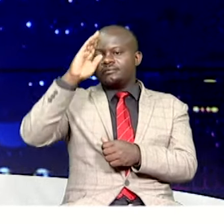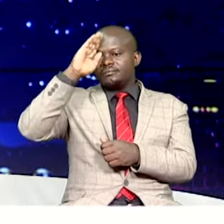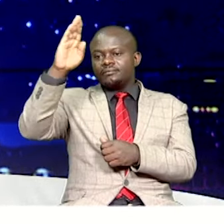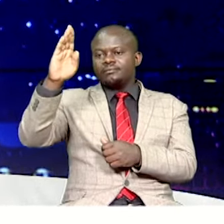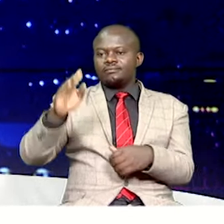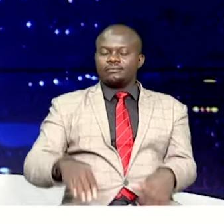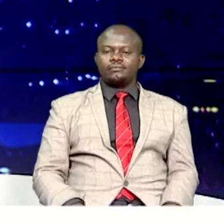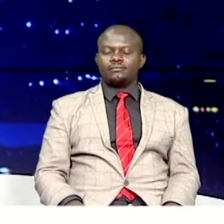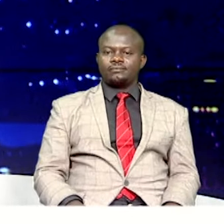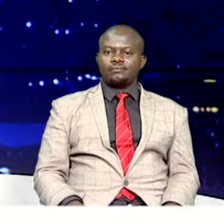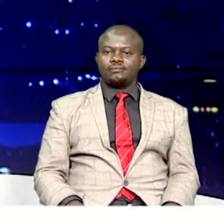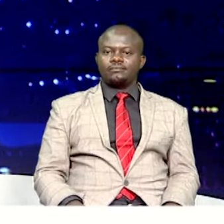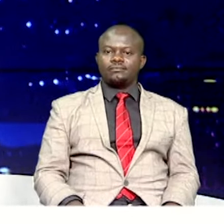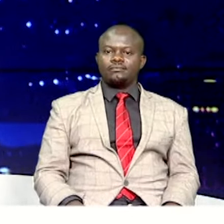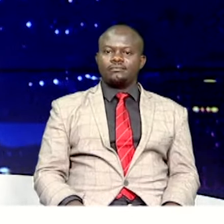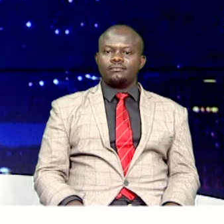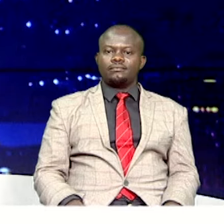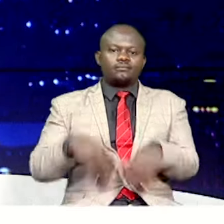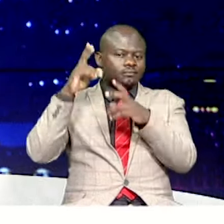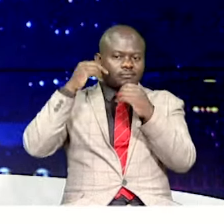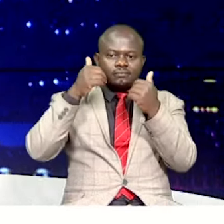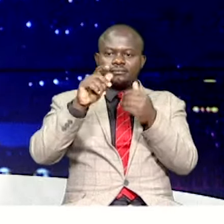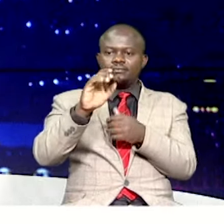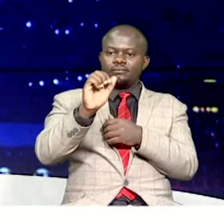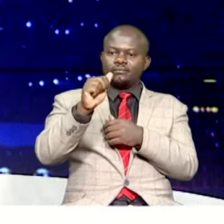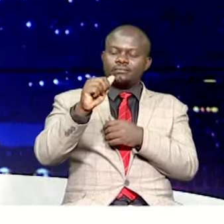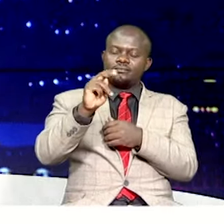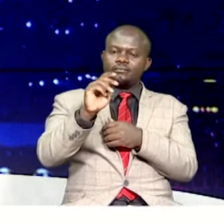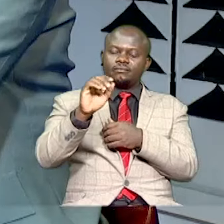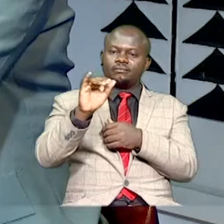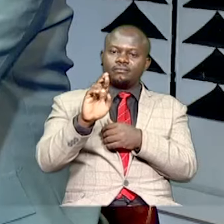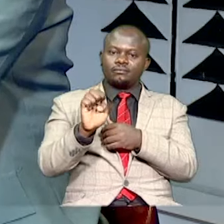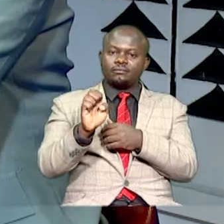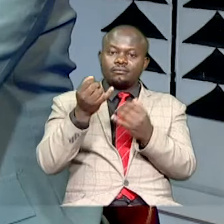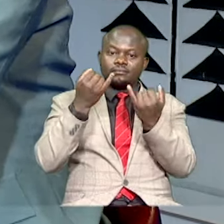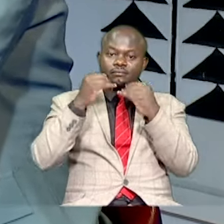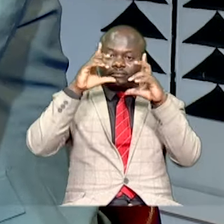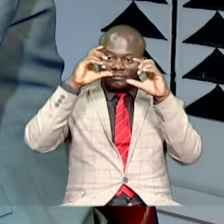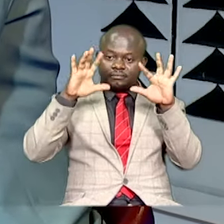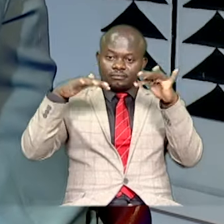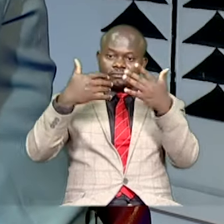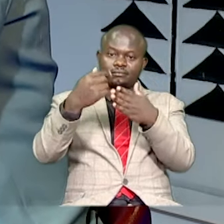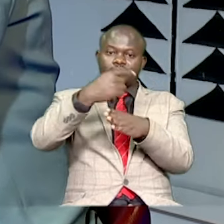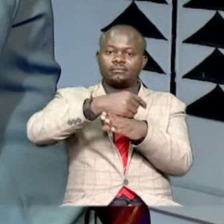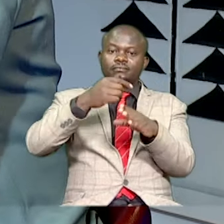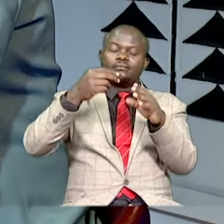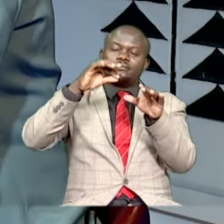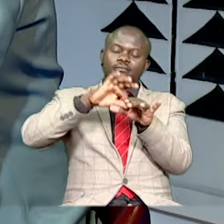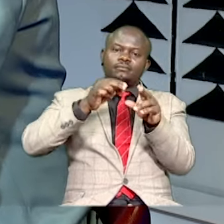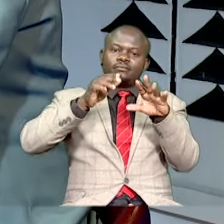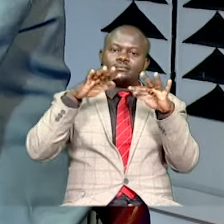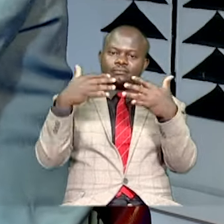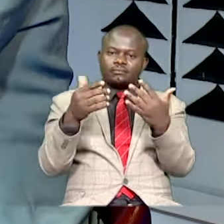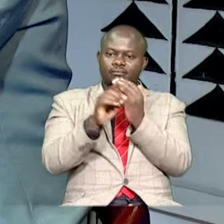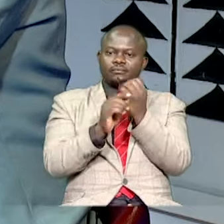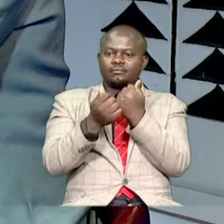neza? Ndakumva neza Kanzayire mwiriwe. Fred, duhe ishusho yuko uyu munsi w'amatora wagenze aho ngaho mu karere ka